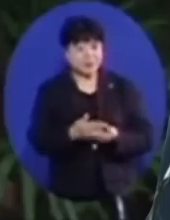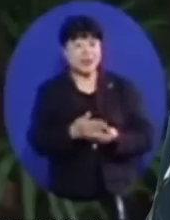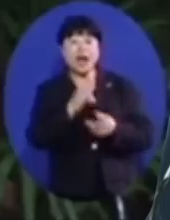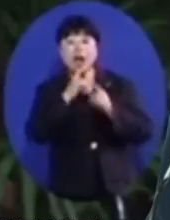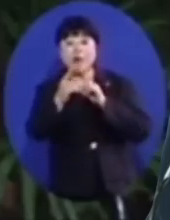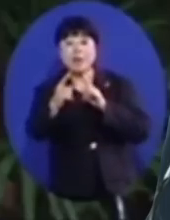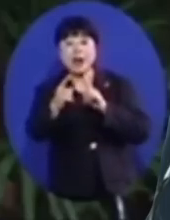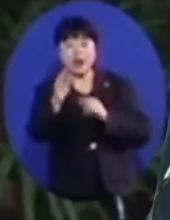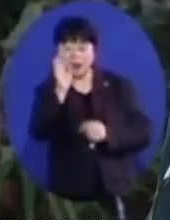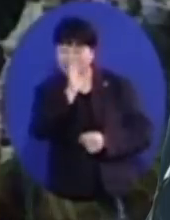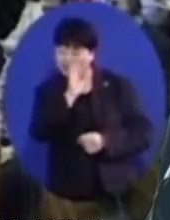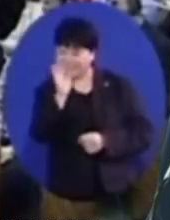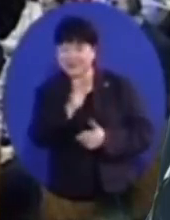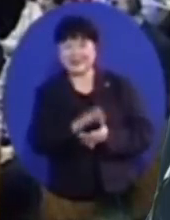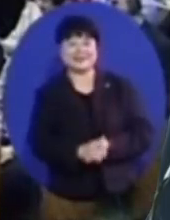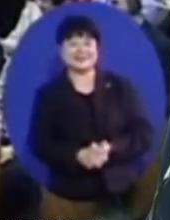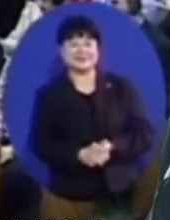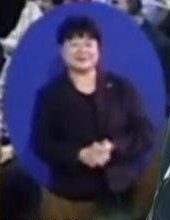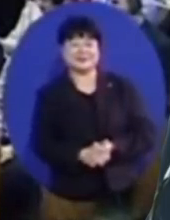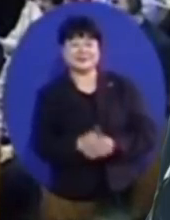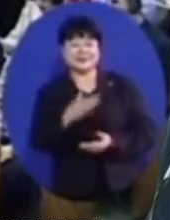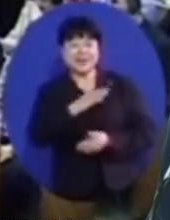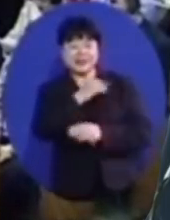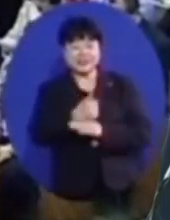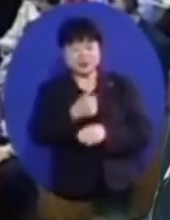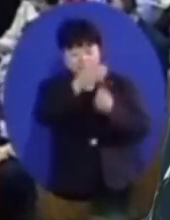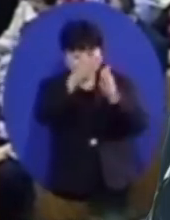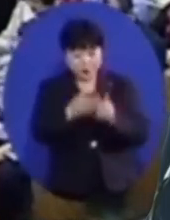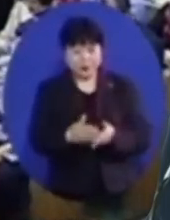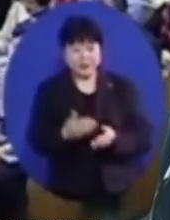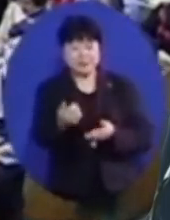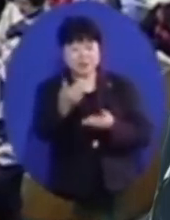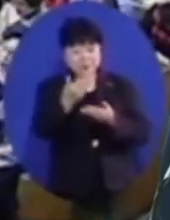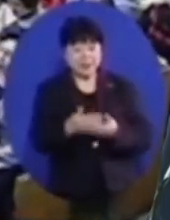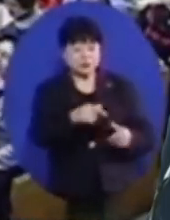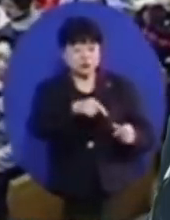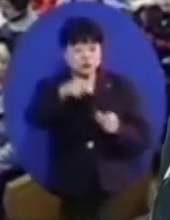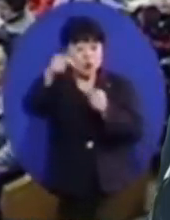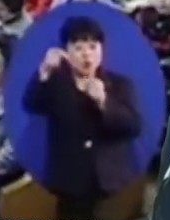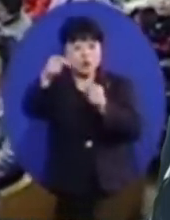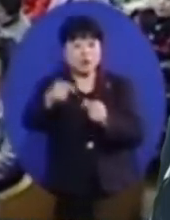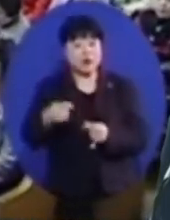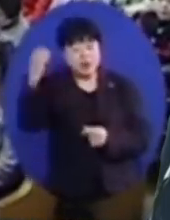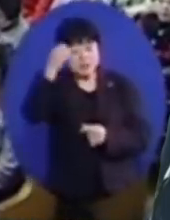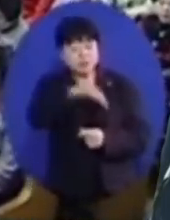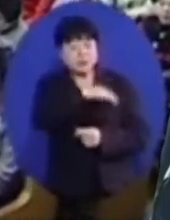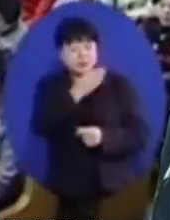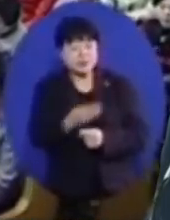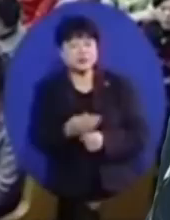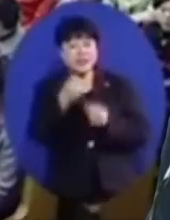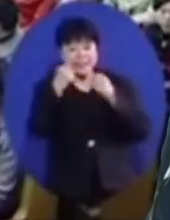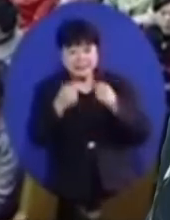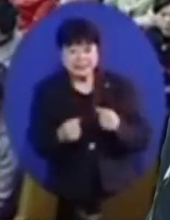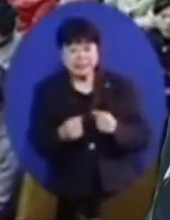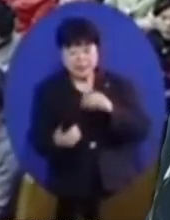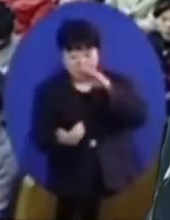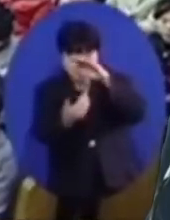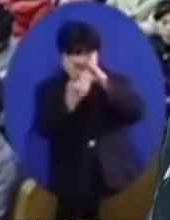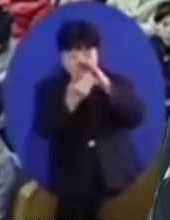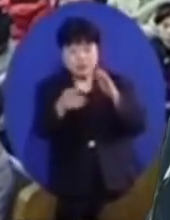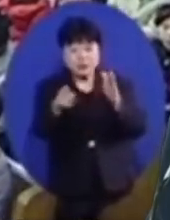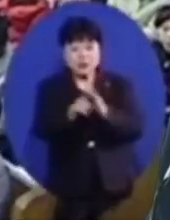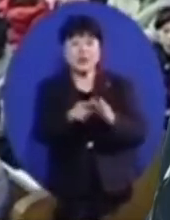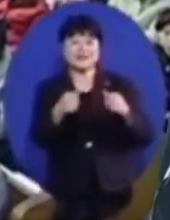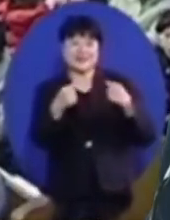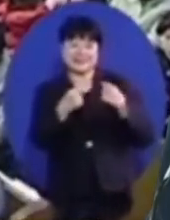말을 하면 절대로 안 됩니다 내가 그리스도를 통하여 이미 받은 구원이 성령의 능력으로 나의 삶에 이루어지기 위해서